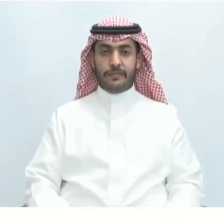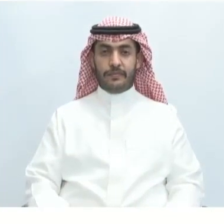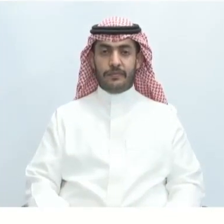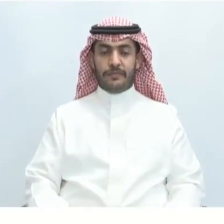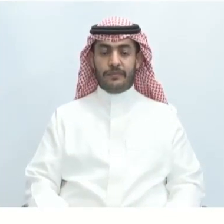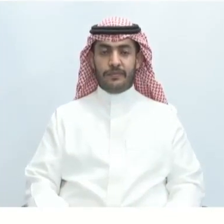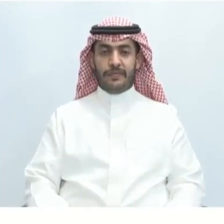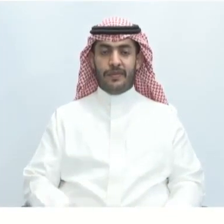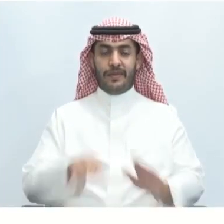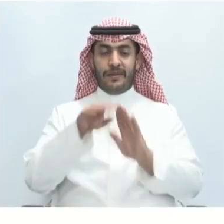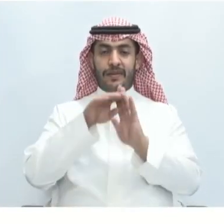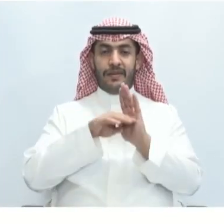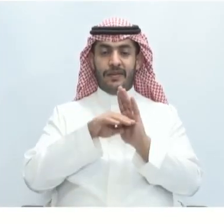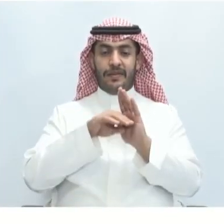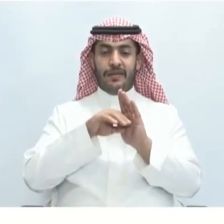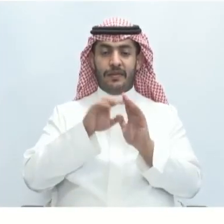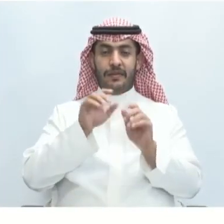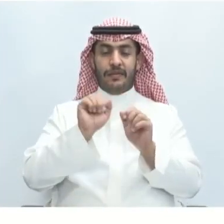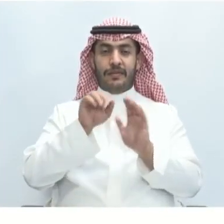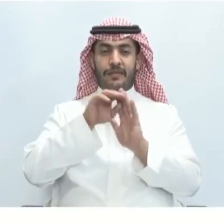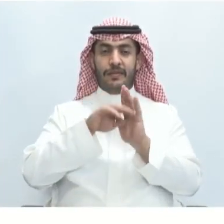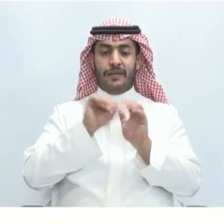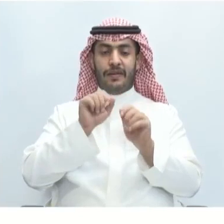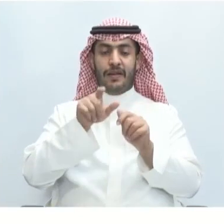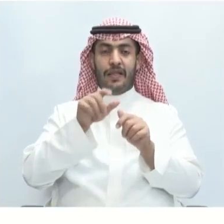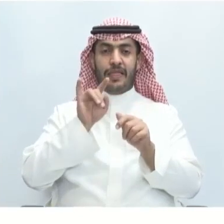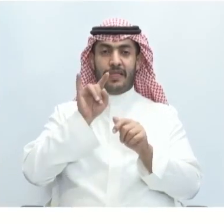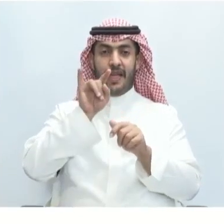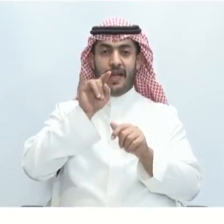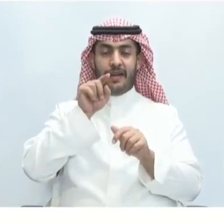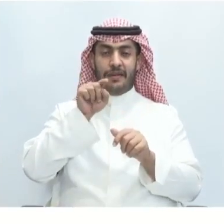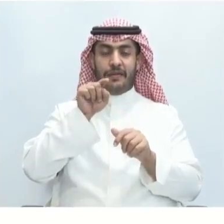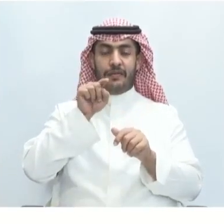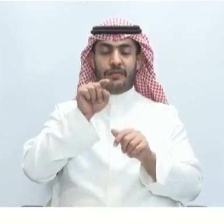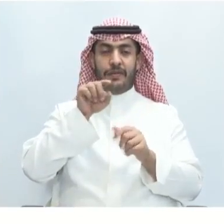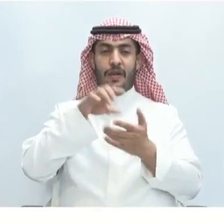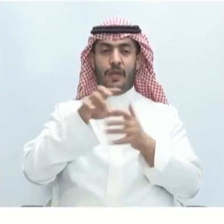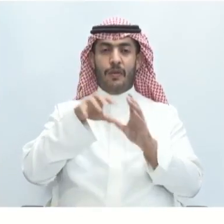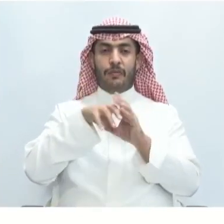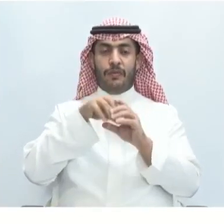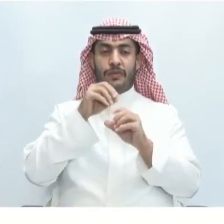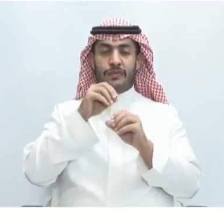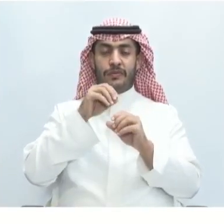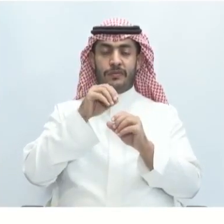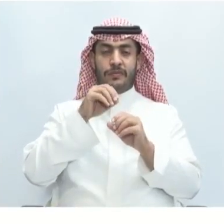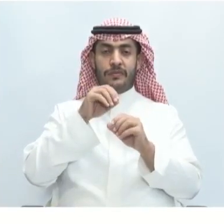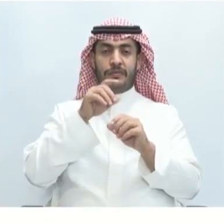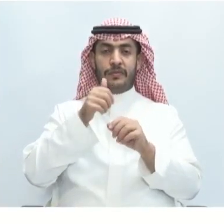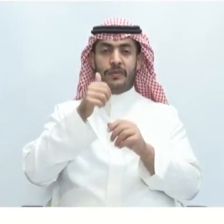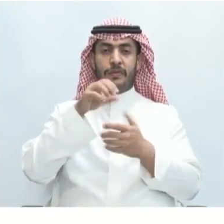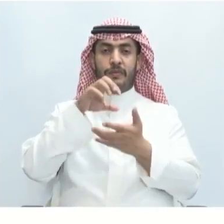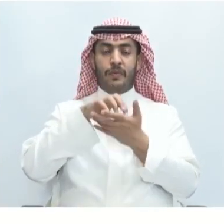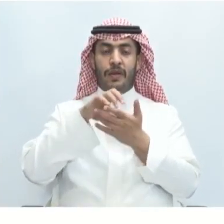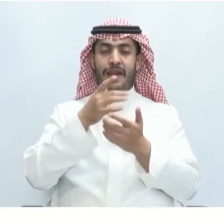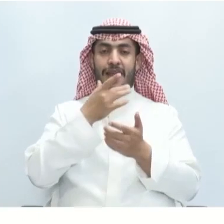ذكرنا اهداف هذا الفصل وايضا ذكرنا نبذه عن ان هذه الطائره او ان هذا المشروع مقره